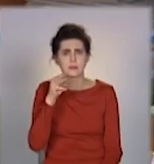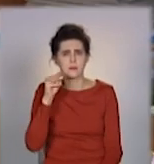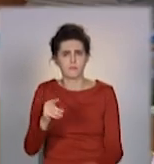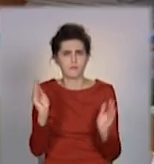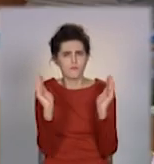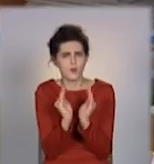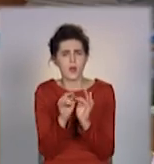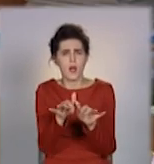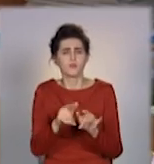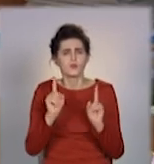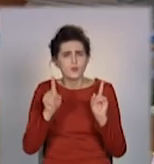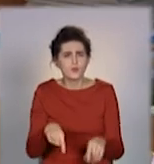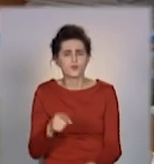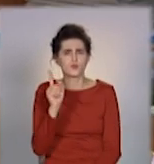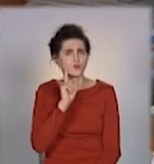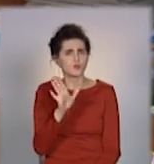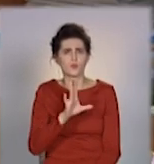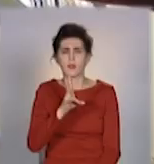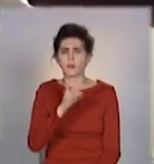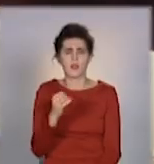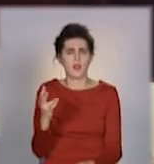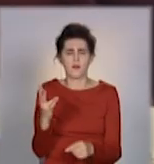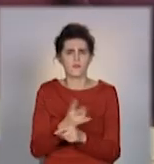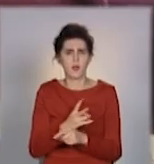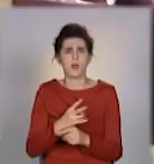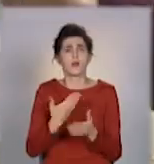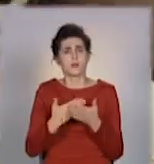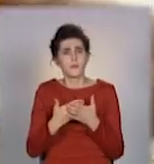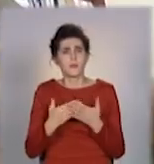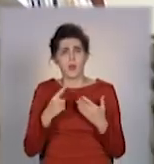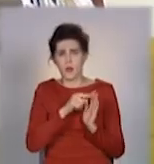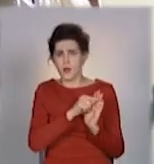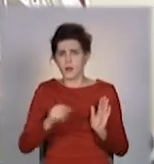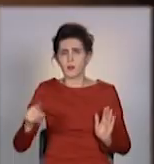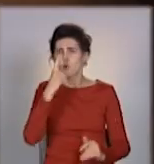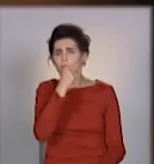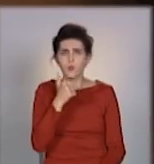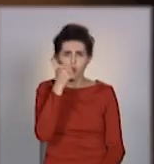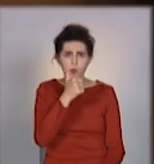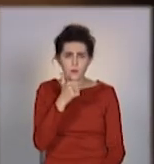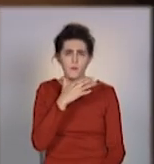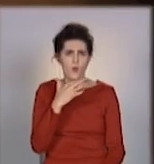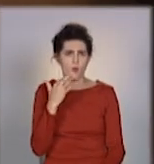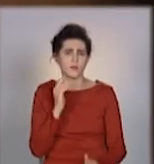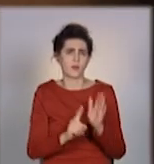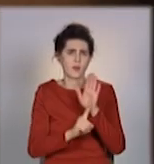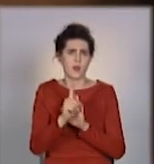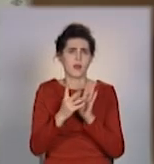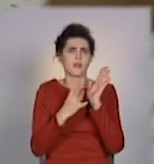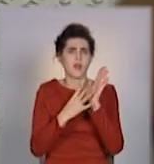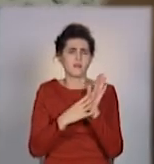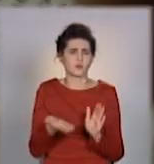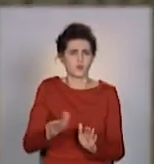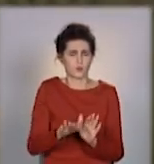с компьютера это будет лучше. Загалом за минулий рік український читач подужав десь 9 книг.